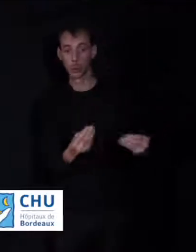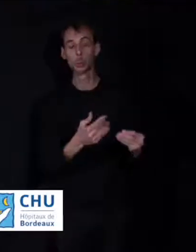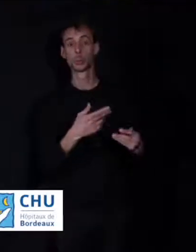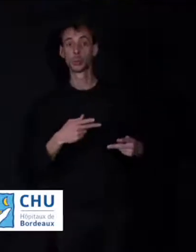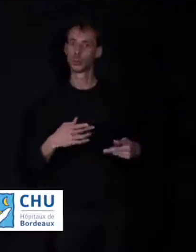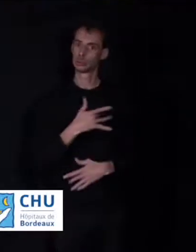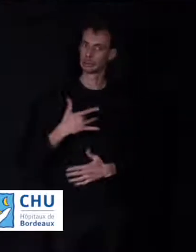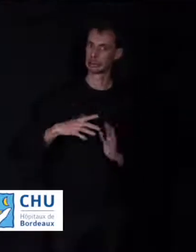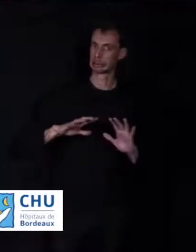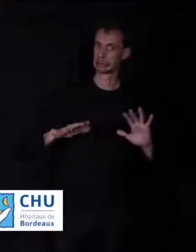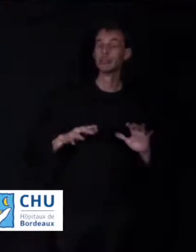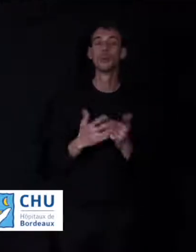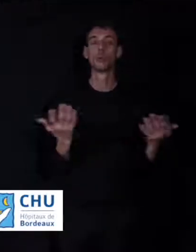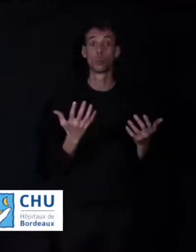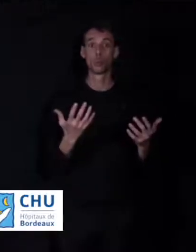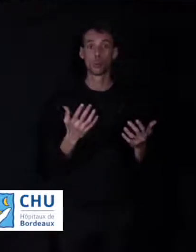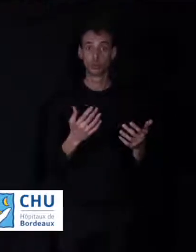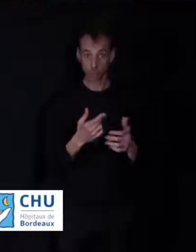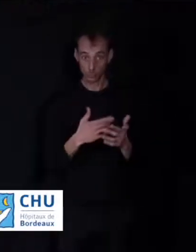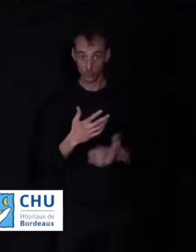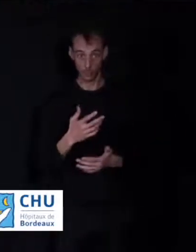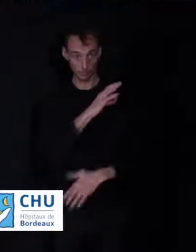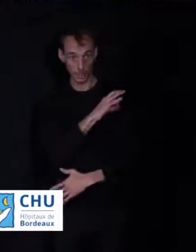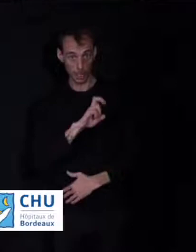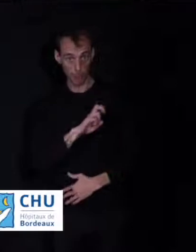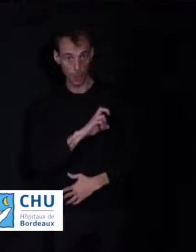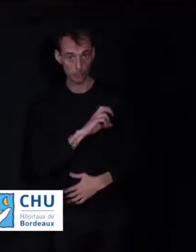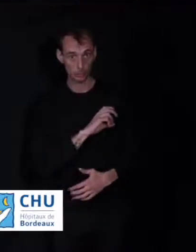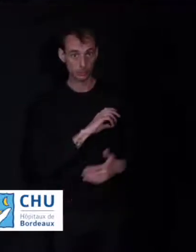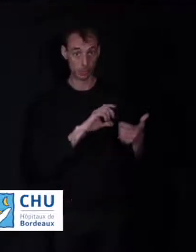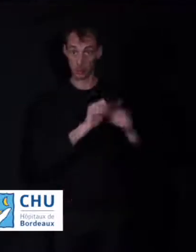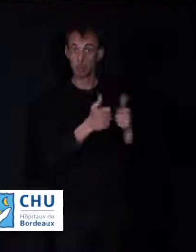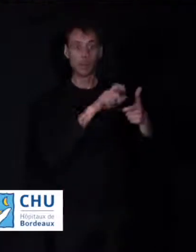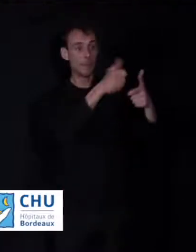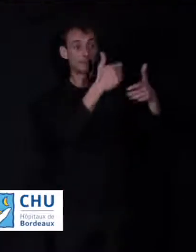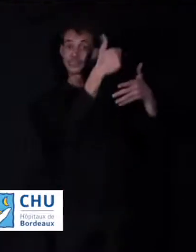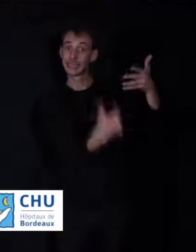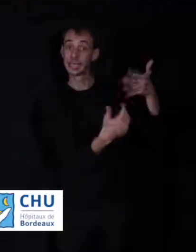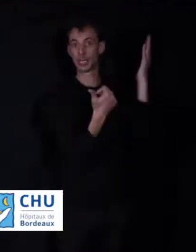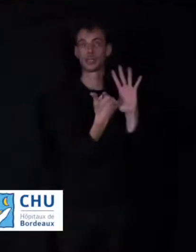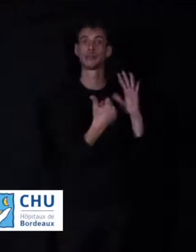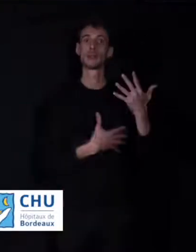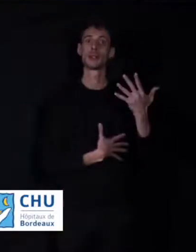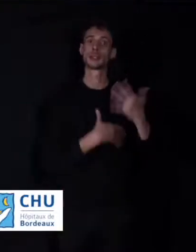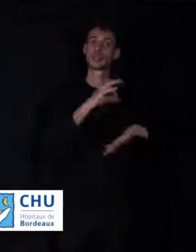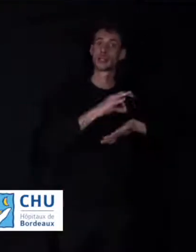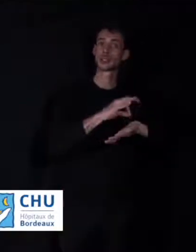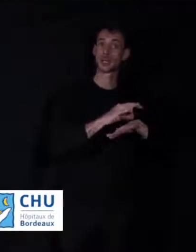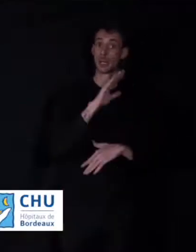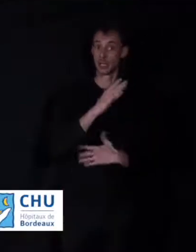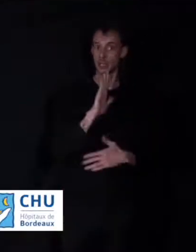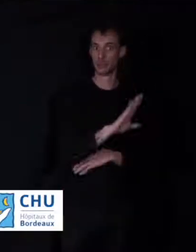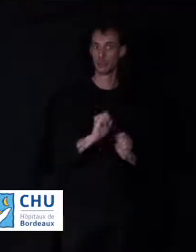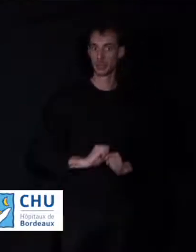vaccins. À côté d'elles vont se retrouver 5 maladies infectieuses, et en tant qu'infectiologue, je peux parler de ces